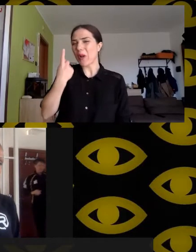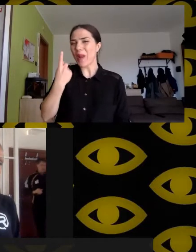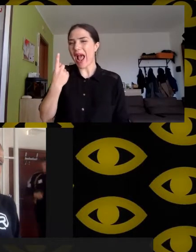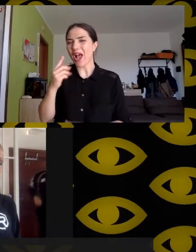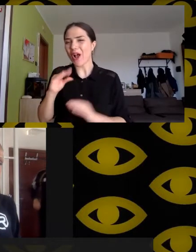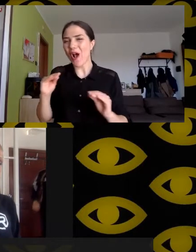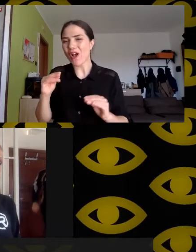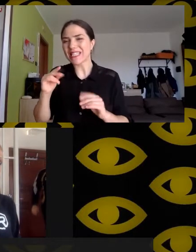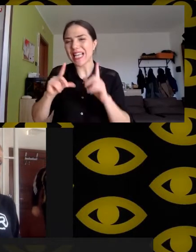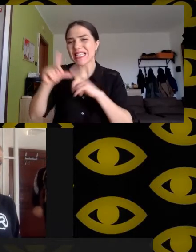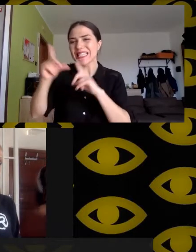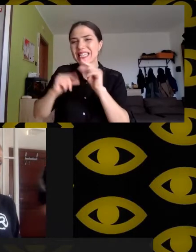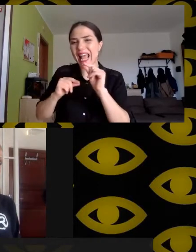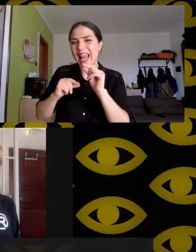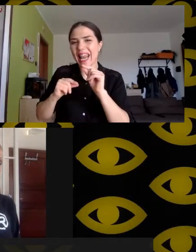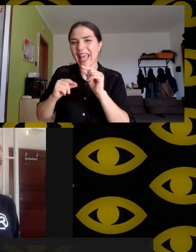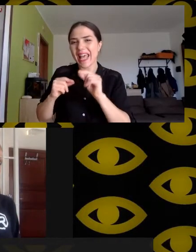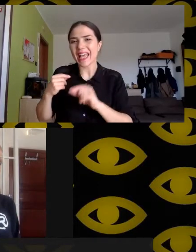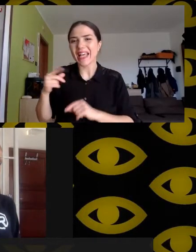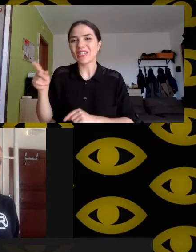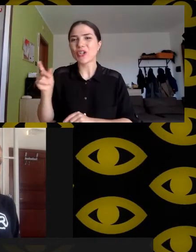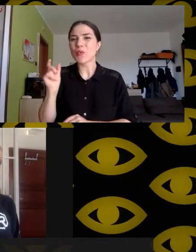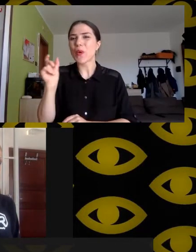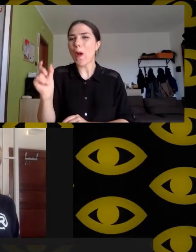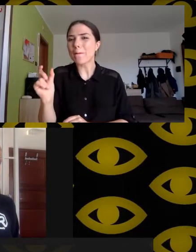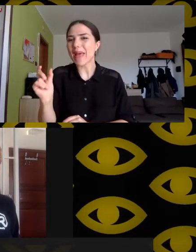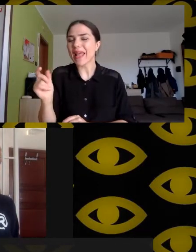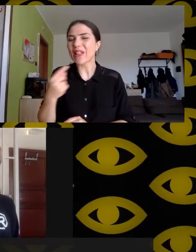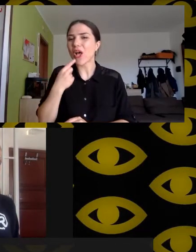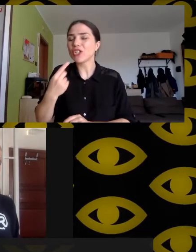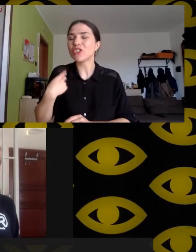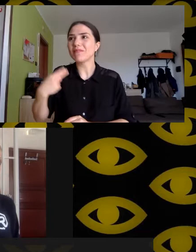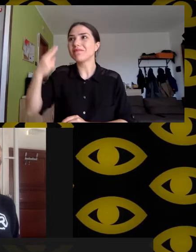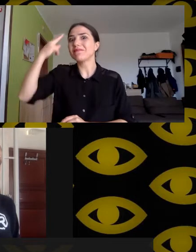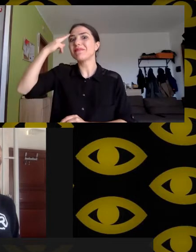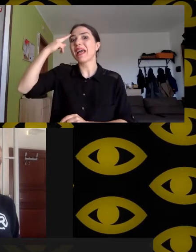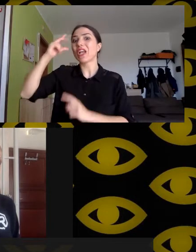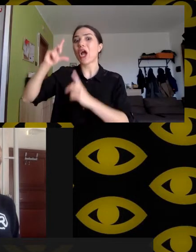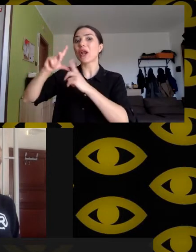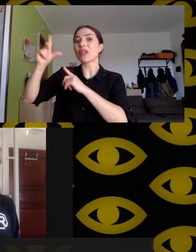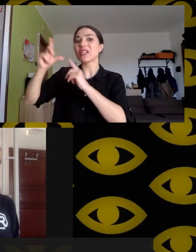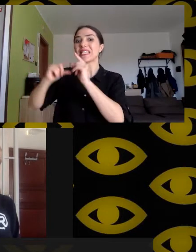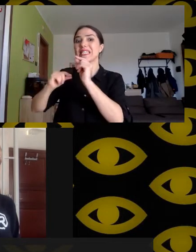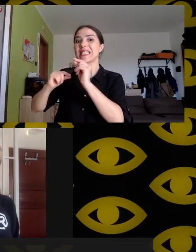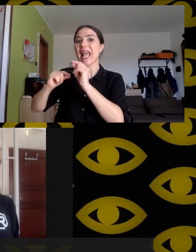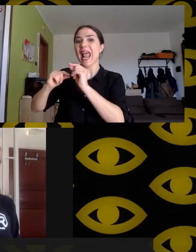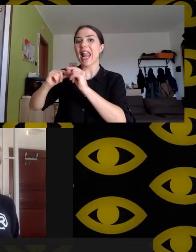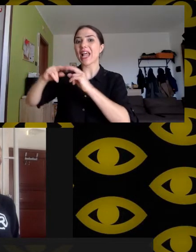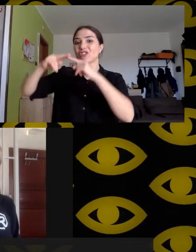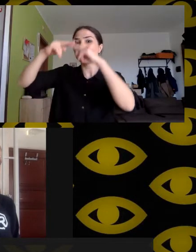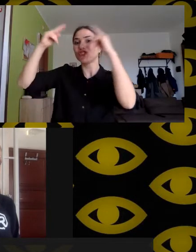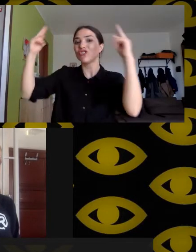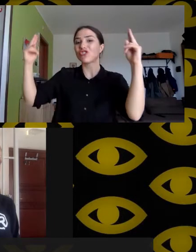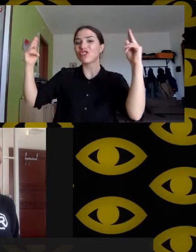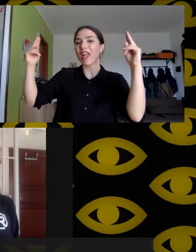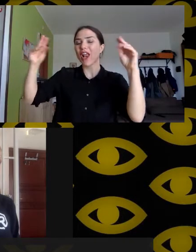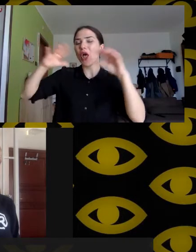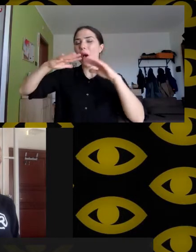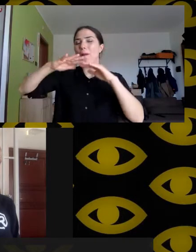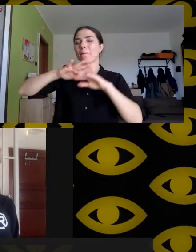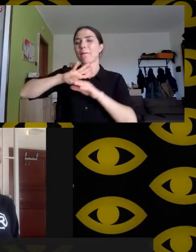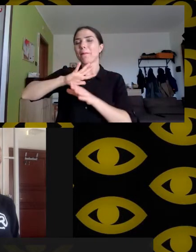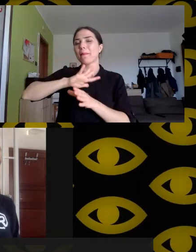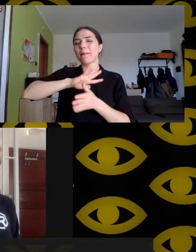stelle, ricordo da ragazzo il corpo celeste, immagino pieno di stelle, o i campi di grano pieni